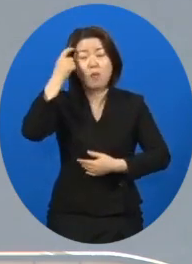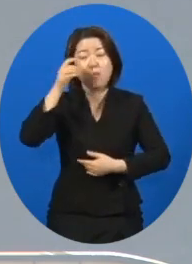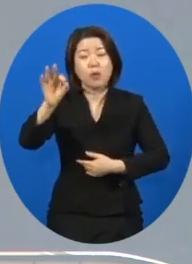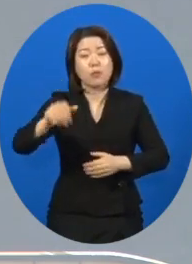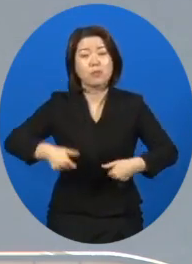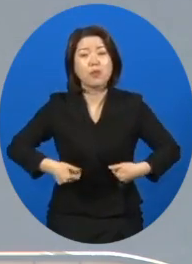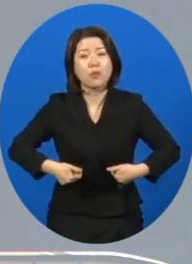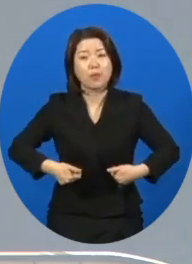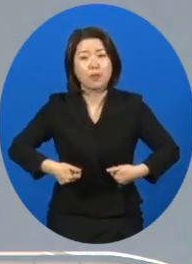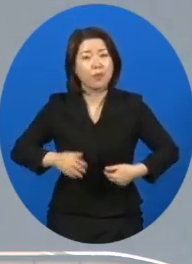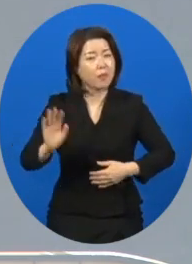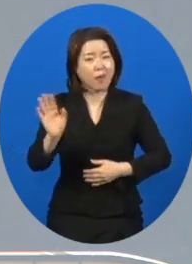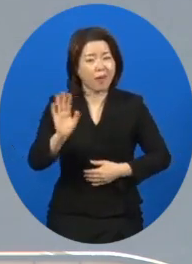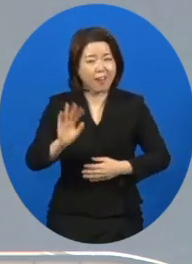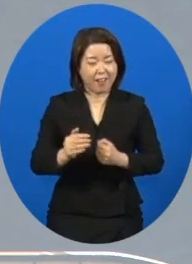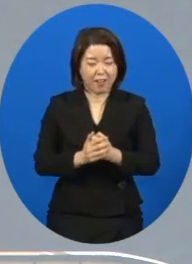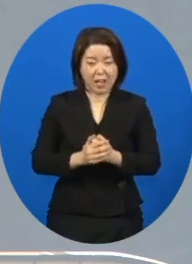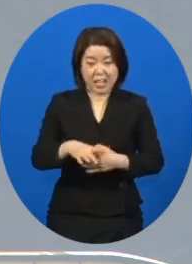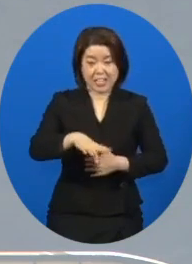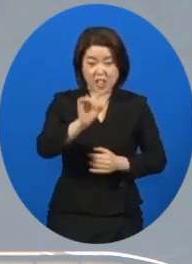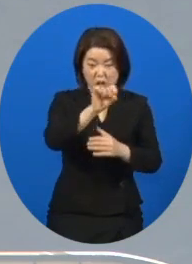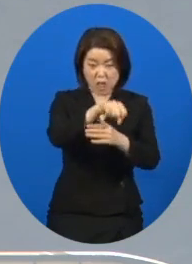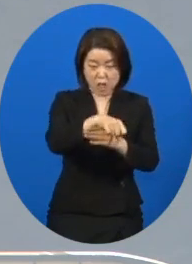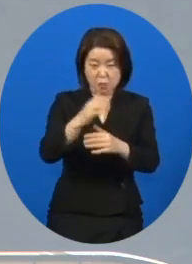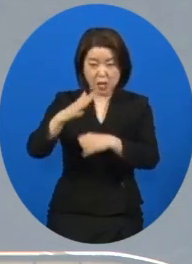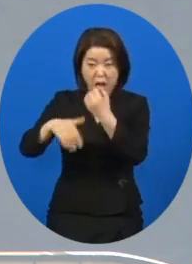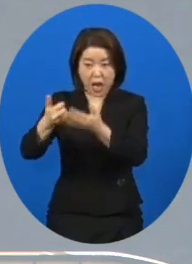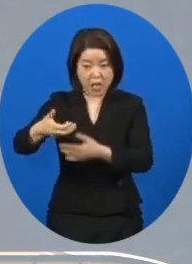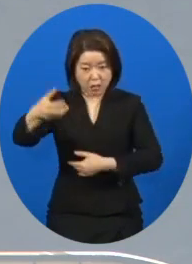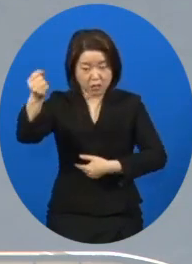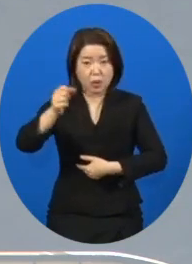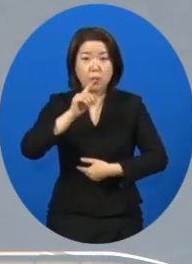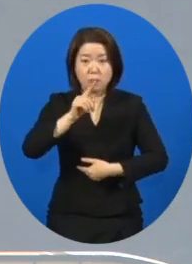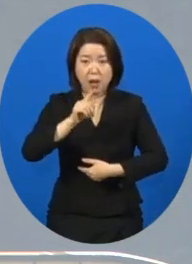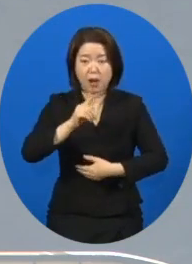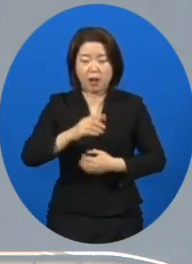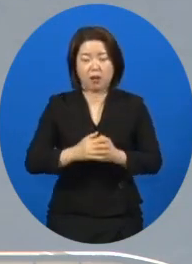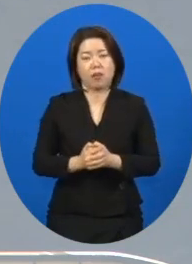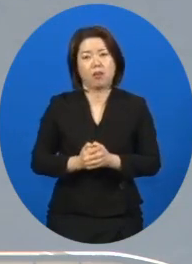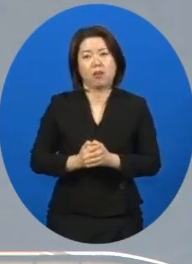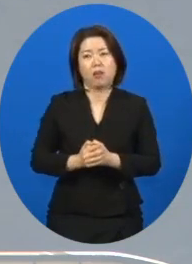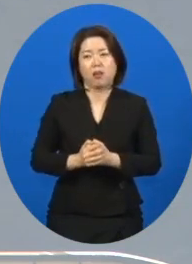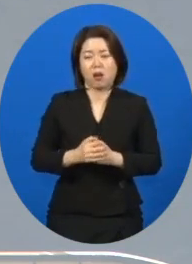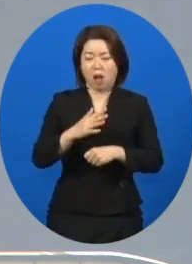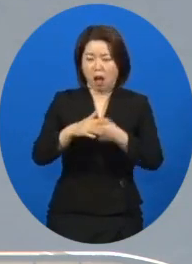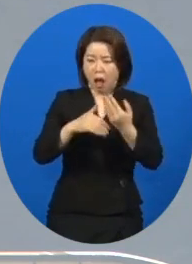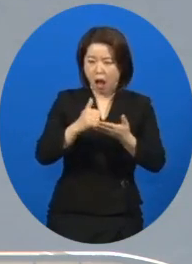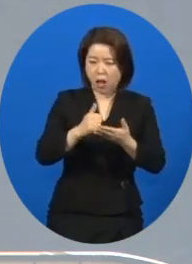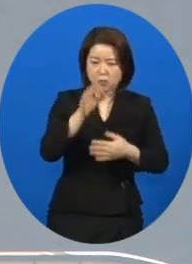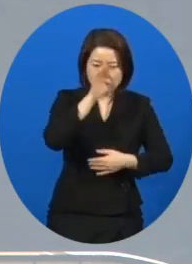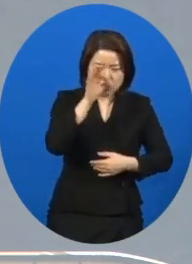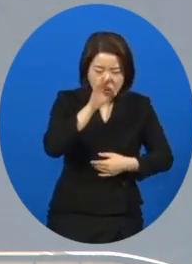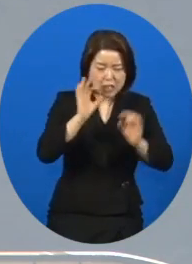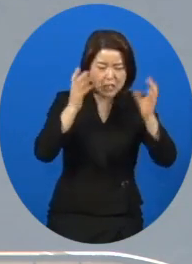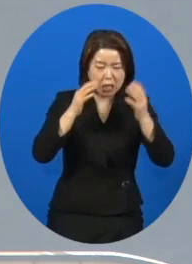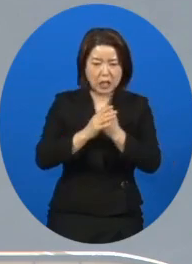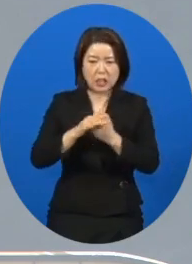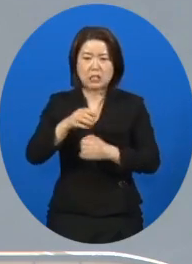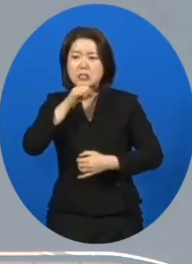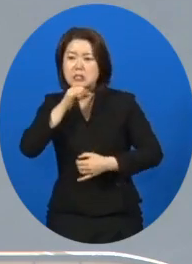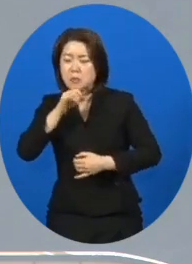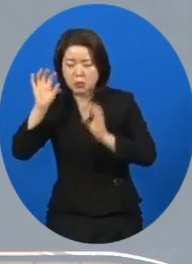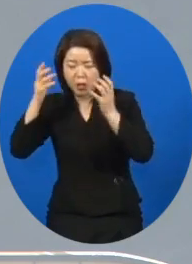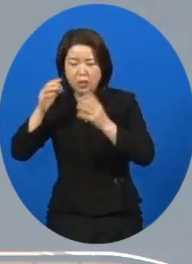필요하시겠어요? 첫 열매는 하나님 것이라 그랬어요. 아, 하나님이 돼지 새끼나 염소 새끼가 왜 필요하겠어요?